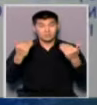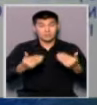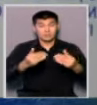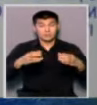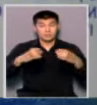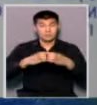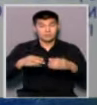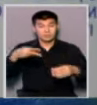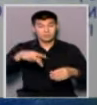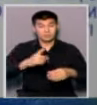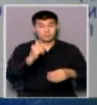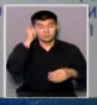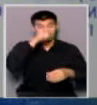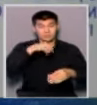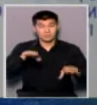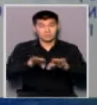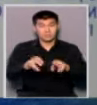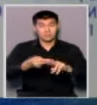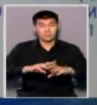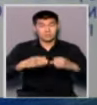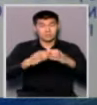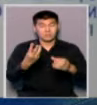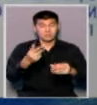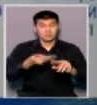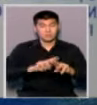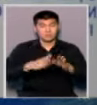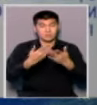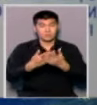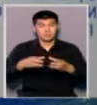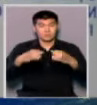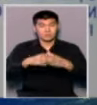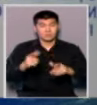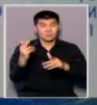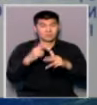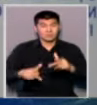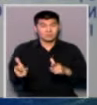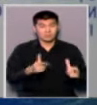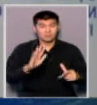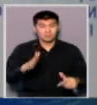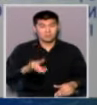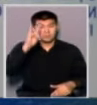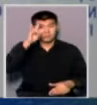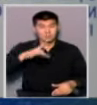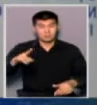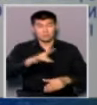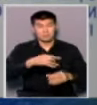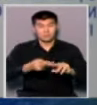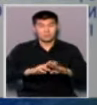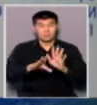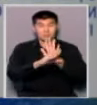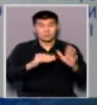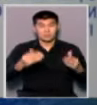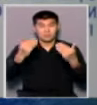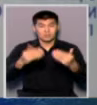шаралар 2021 жылғы 14 шілдесі сағат 18:00-де аяқталады. Қазақстан Республикасындағы сайлау